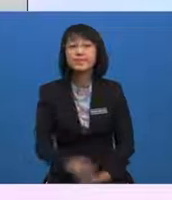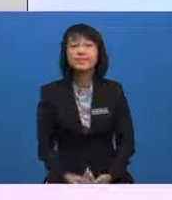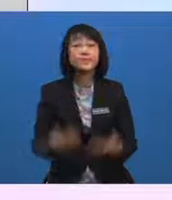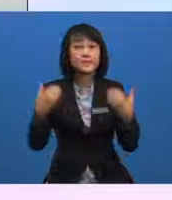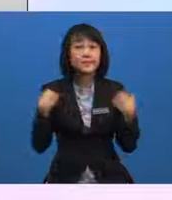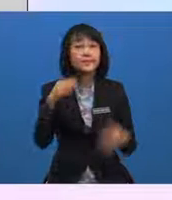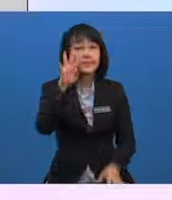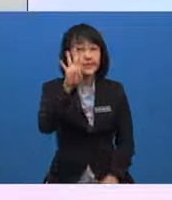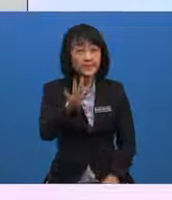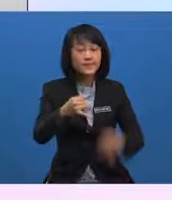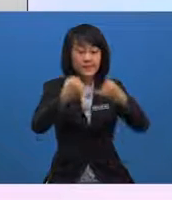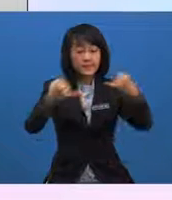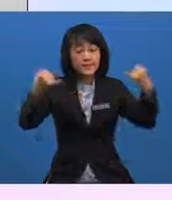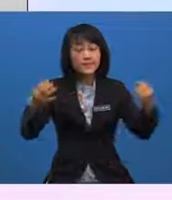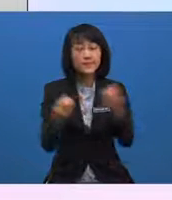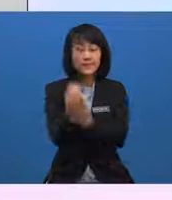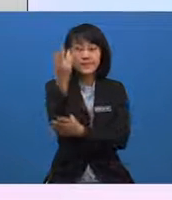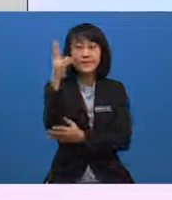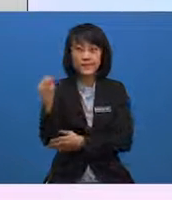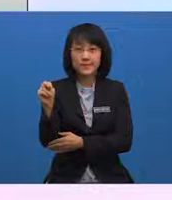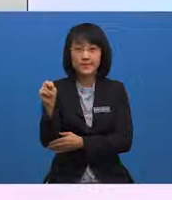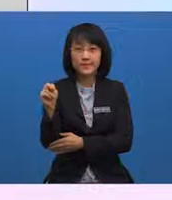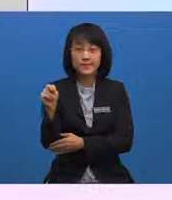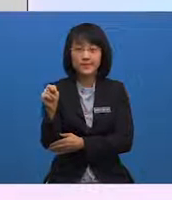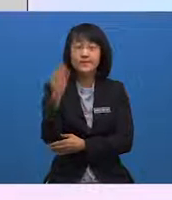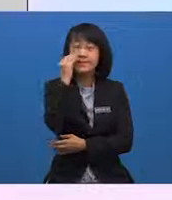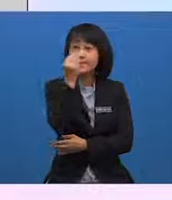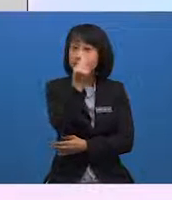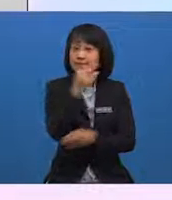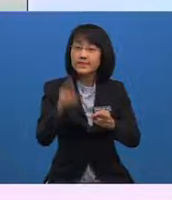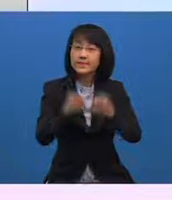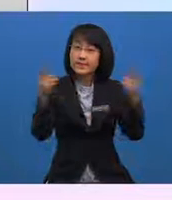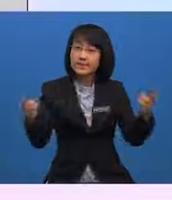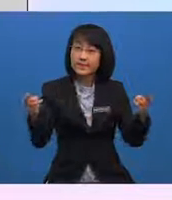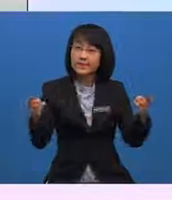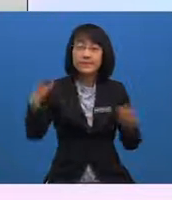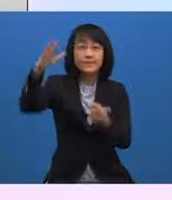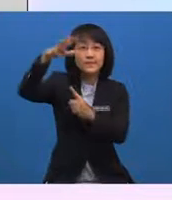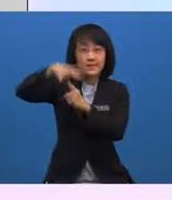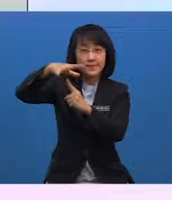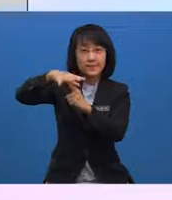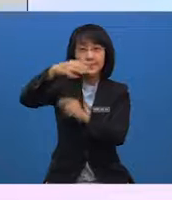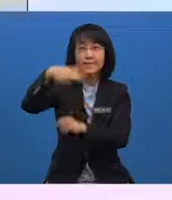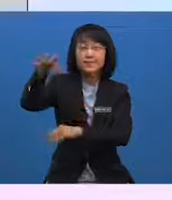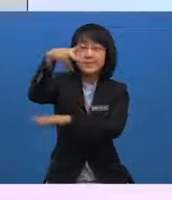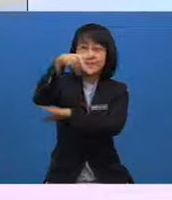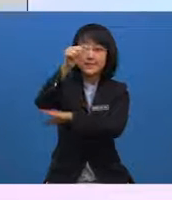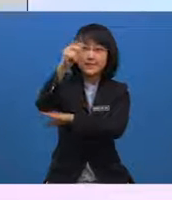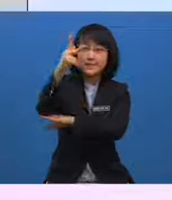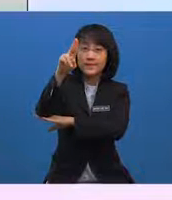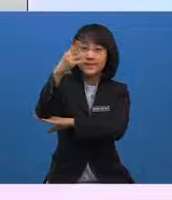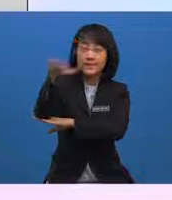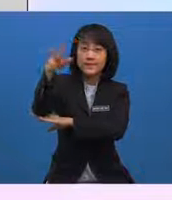empat jenis tumbuhan iaitu bunga raya, cendawan, paku pakis dan bunga seri